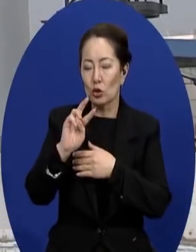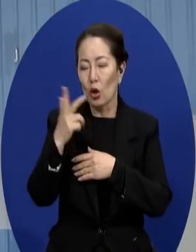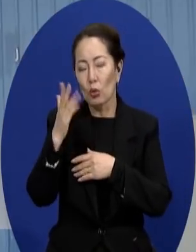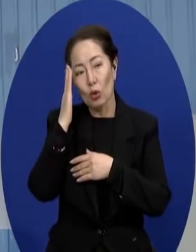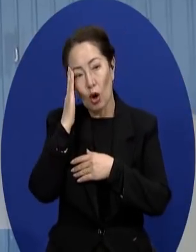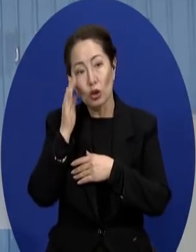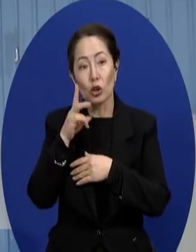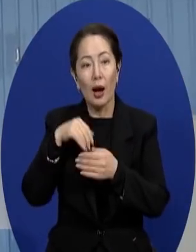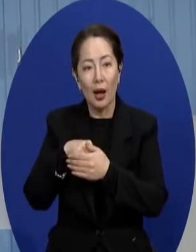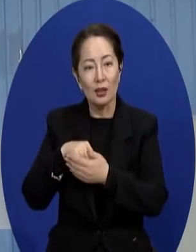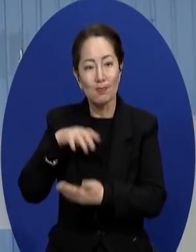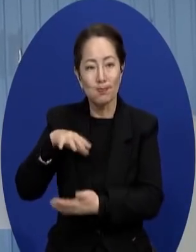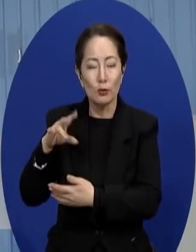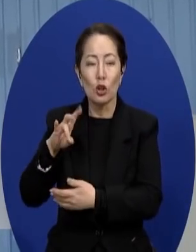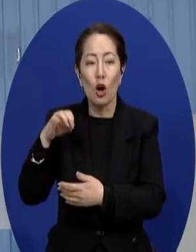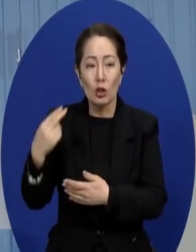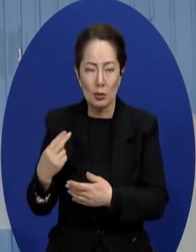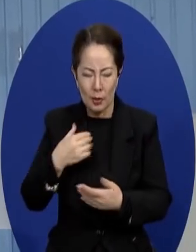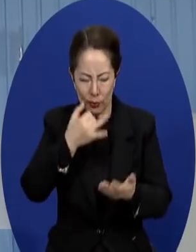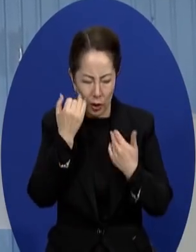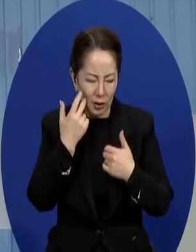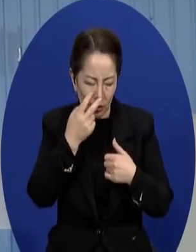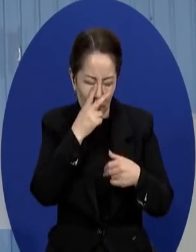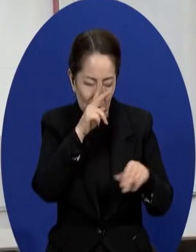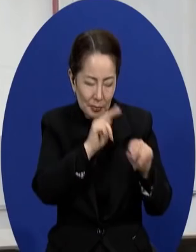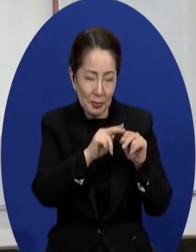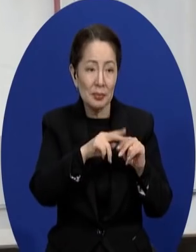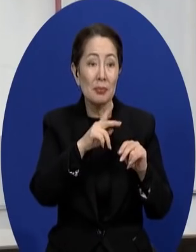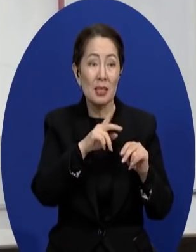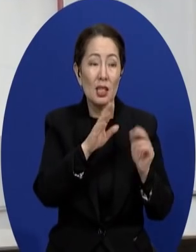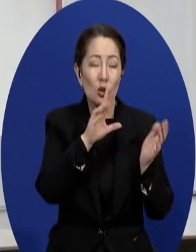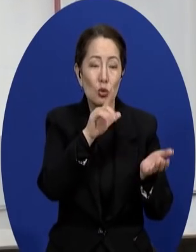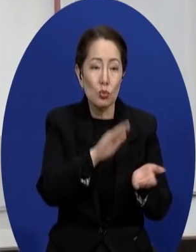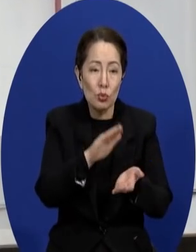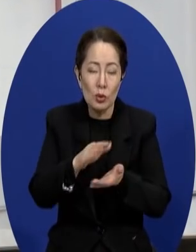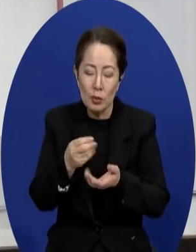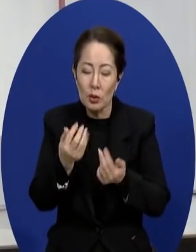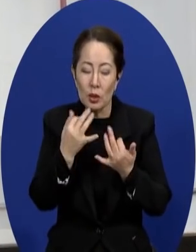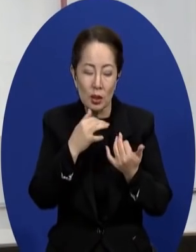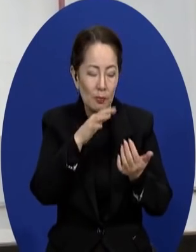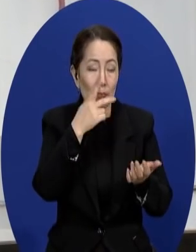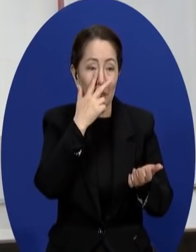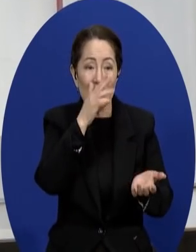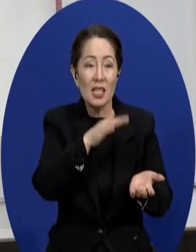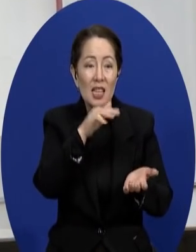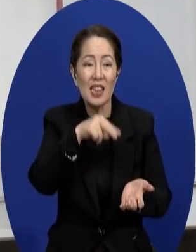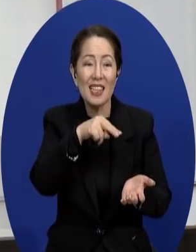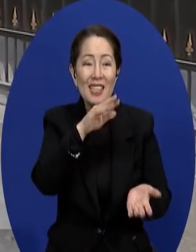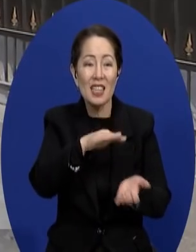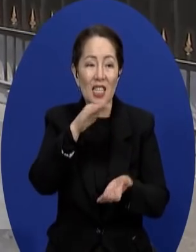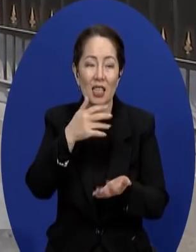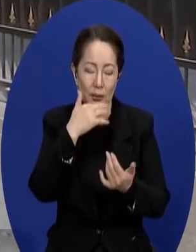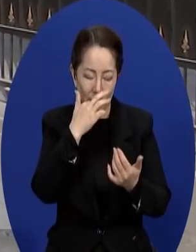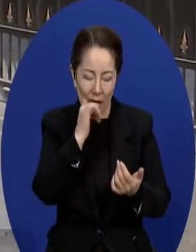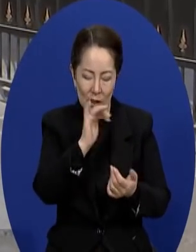нөөцтэй байна. Ашигт малтмал газрын тосны газраас 7 өнөөгийн мягмар гарагт шатхууны нөөц үлдэгдлийн мэдээллийг тогтмол гаргадаг, мэдээллийг баталгаажуулах зорилгоор аж